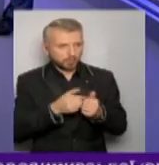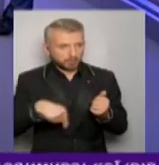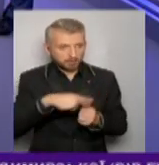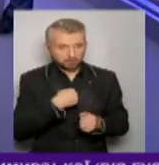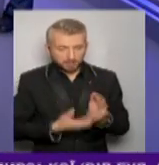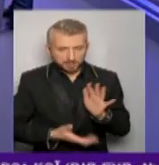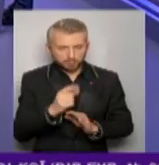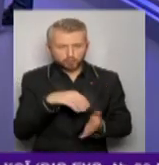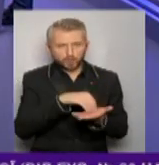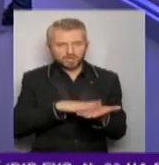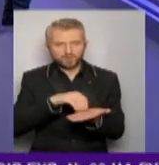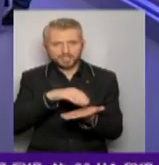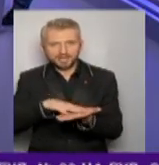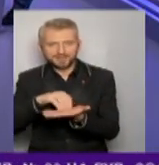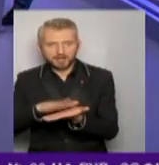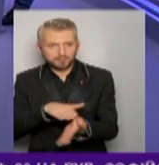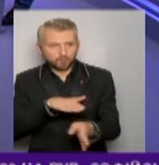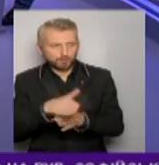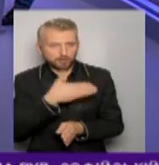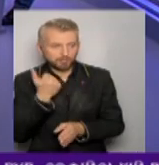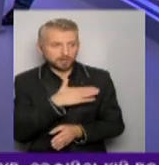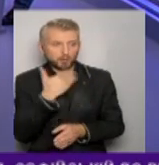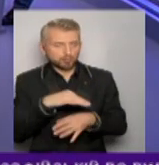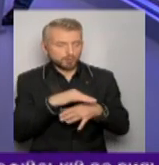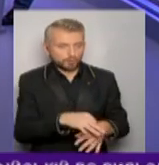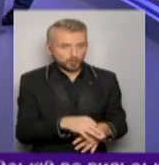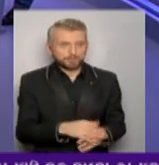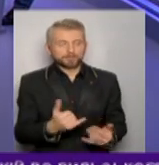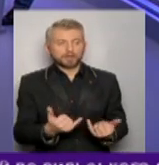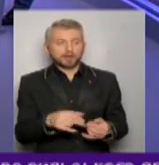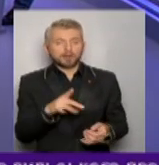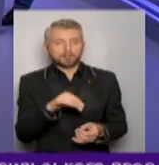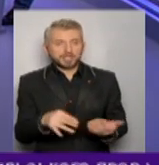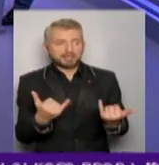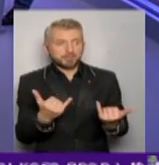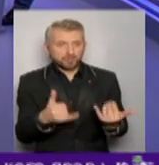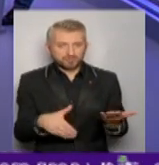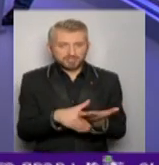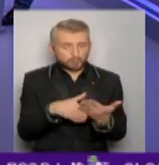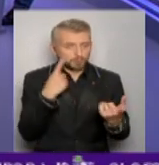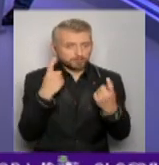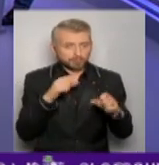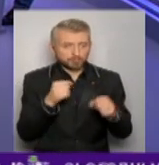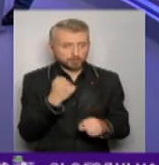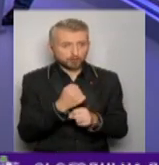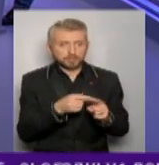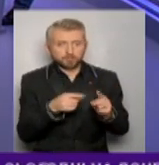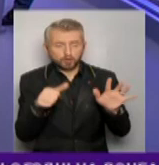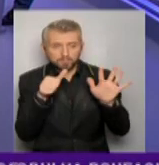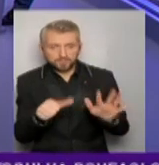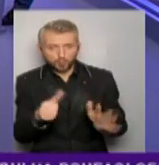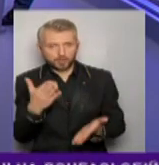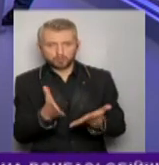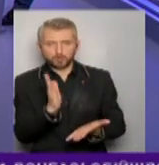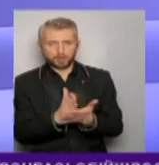що інвентаризації суцільної немає і не хочуть проводити. При теперішніх засобах інформаційних це можна зробити впродовж півроку, якщо мати на